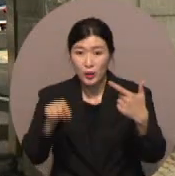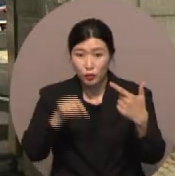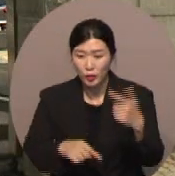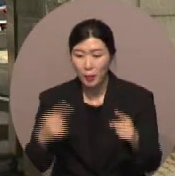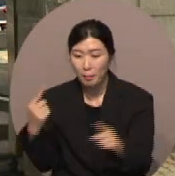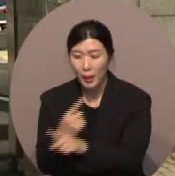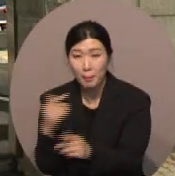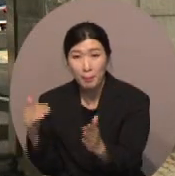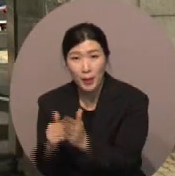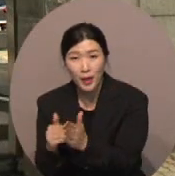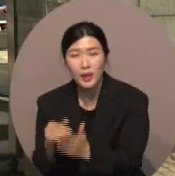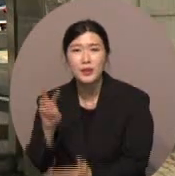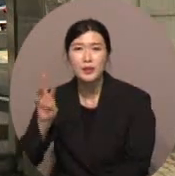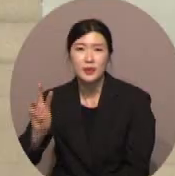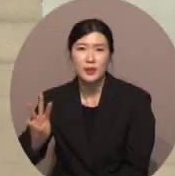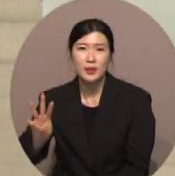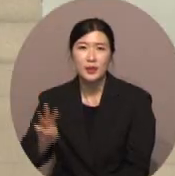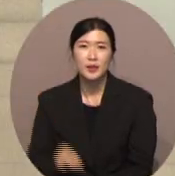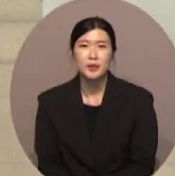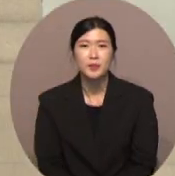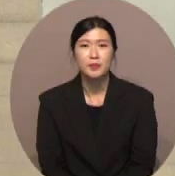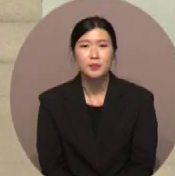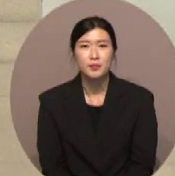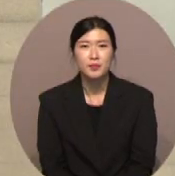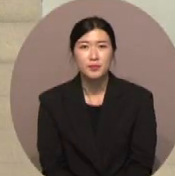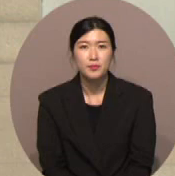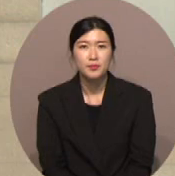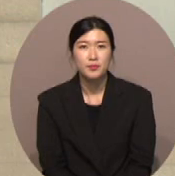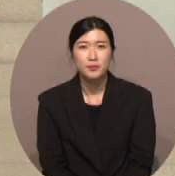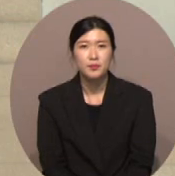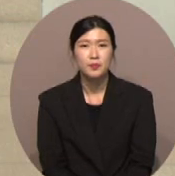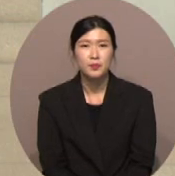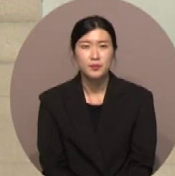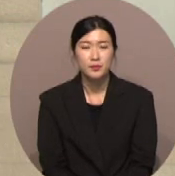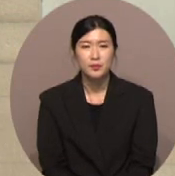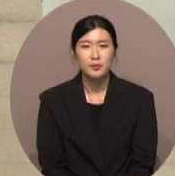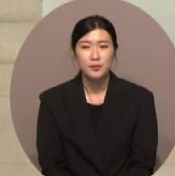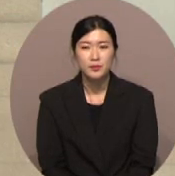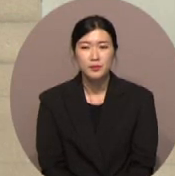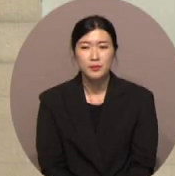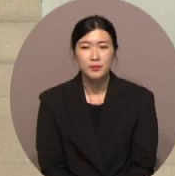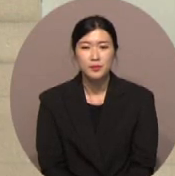6곳 가운데 3곳이 바꿨습니다. MBC 뉴스 윤웅성입니다.